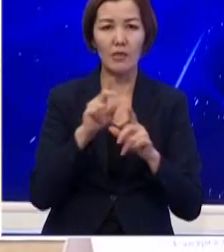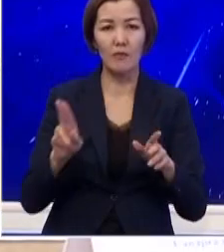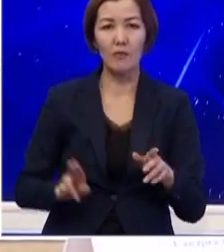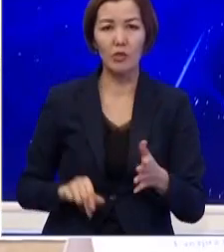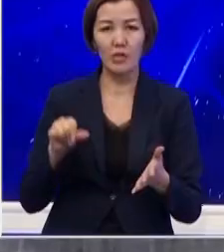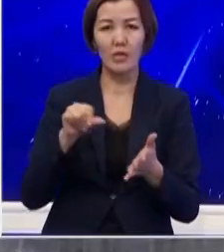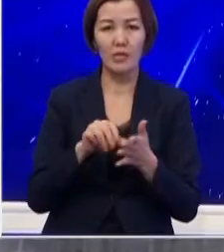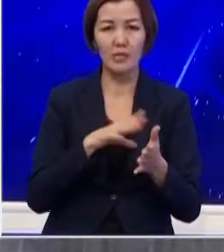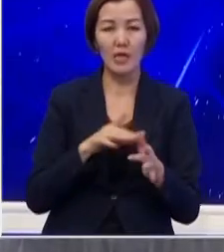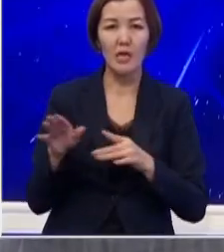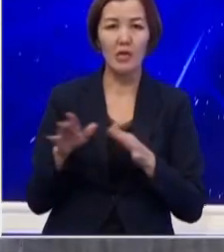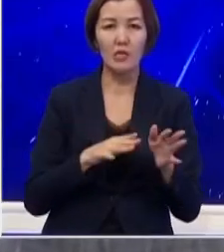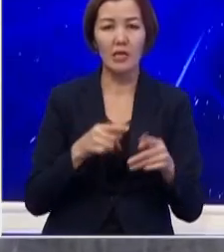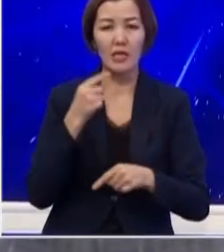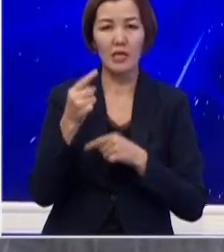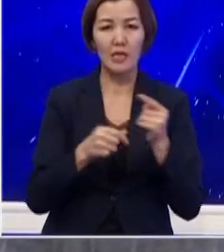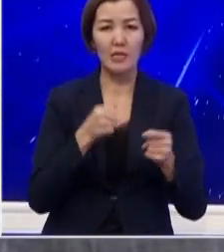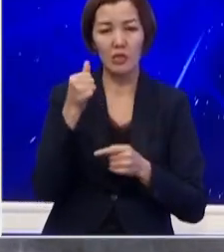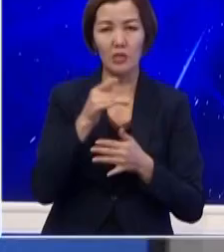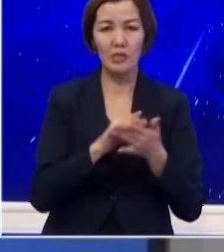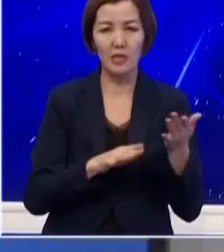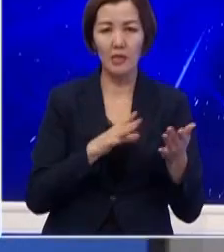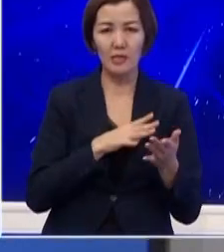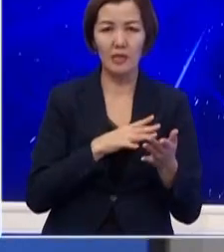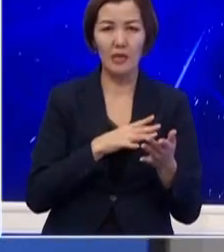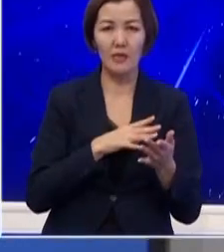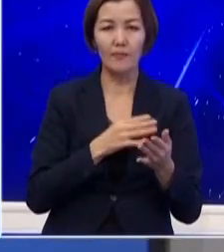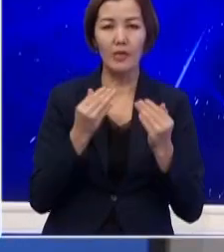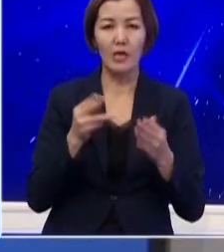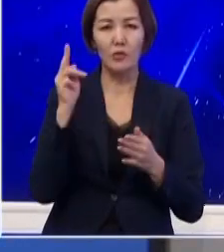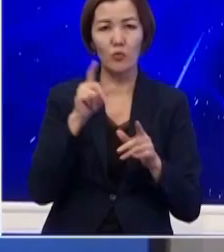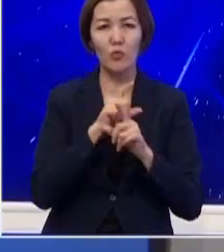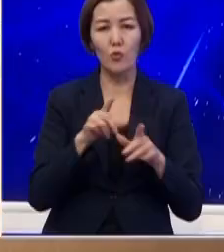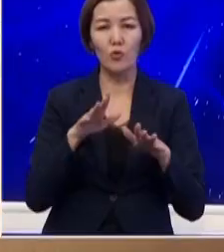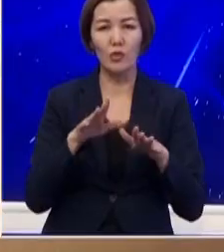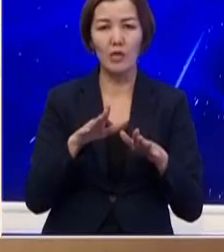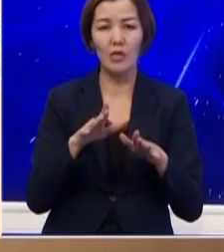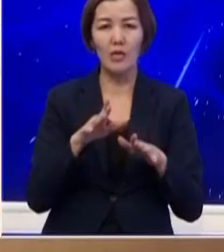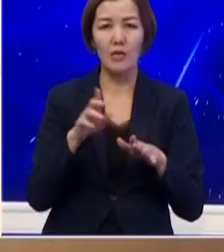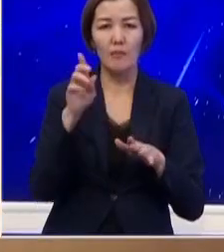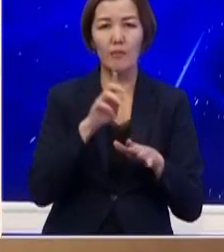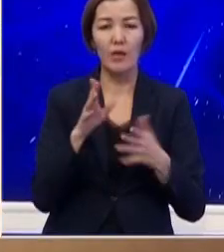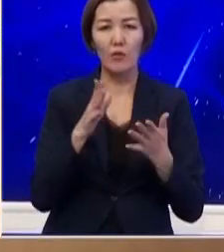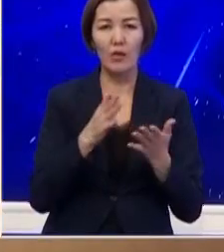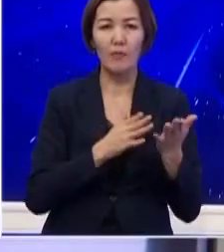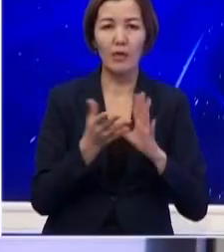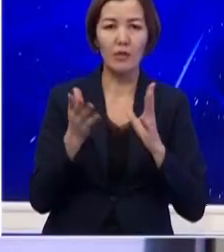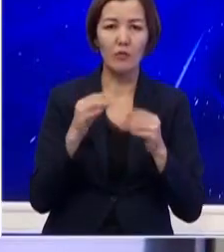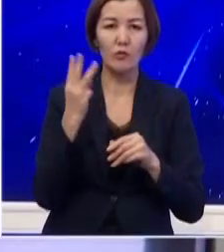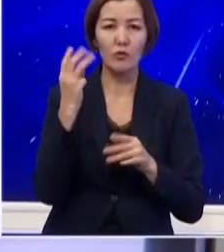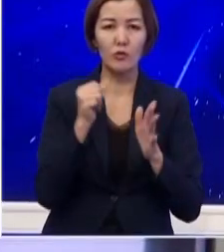мектеп басшылары да қатысты. Шара келесі жылда жалғасын таппақ. Айта кету керек, қазір оқу орнында жаратылыстану бағыты